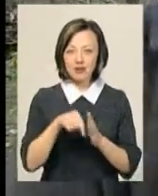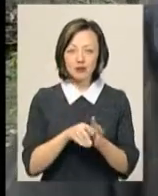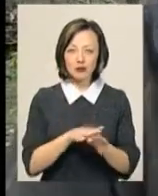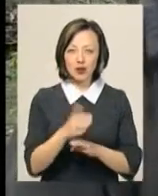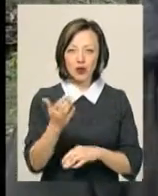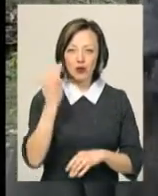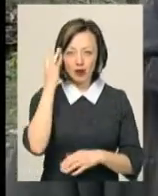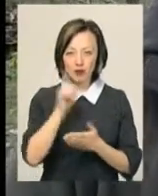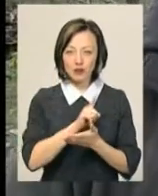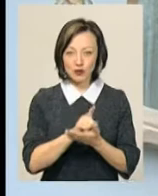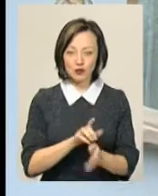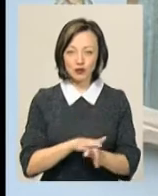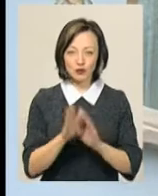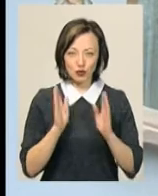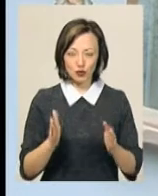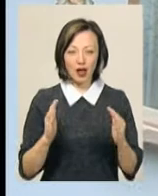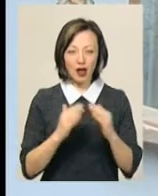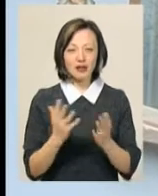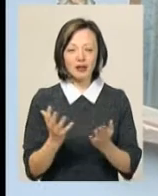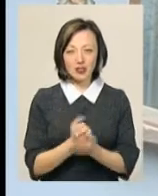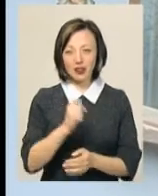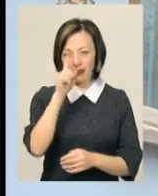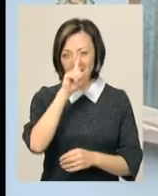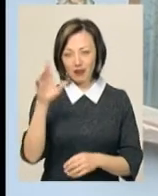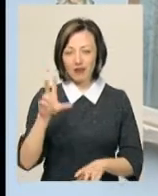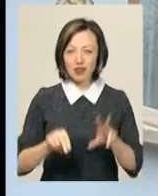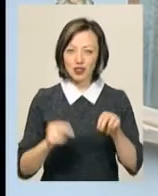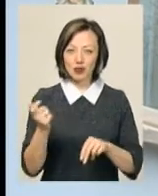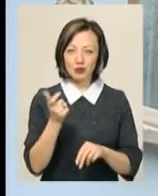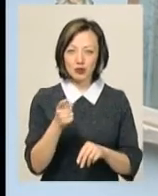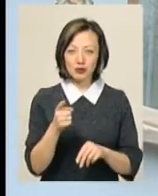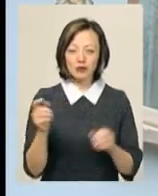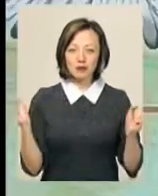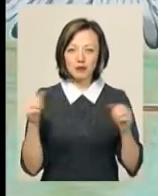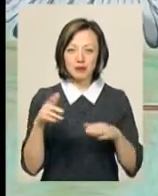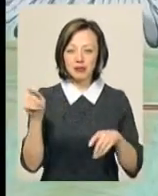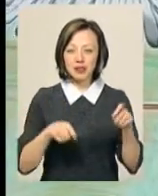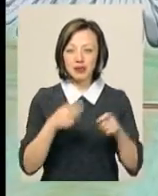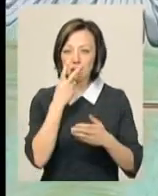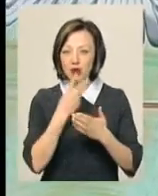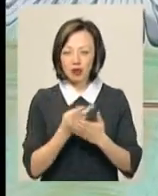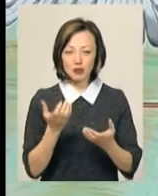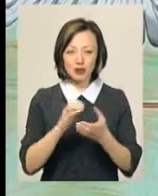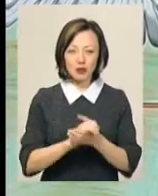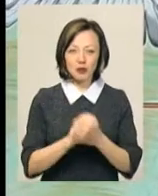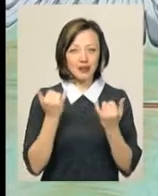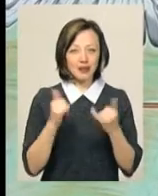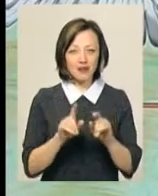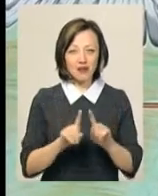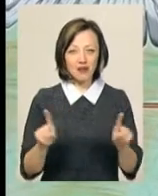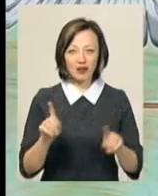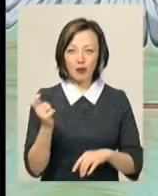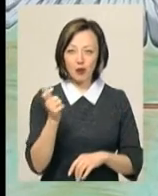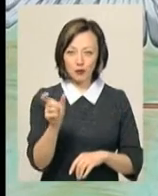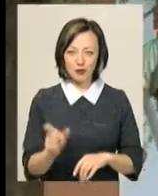його мрії обов'язково збудуться. Та хата вийшла на славу, вважає господар, і тепер на неї в Збриж приїздять поглянути та познайомитися з дивакуватим